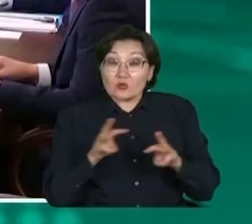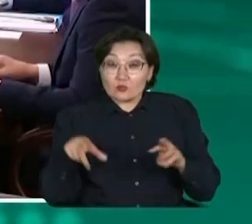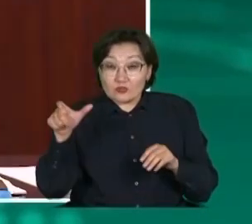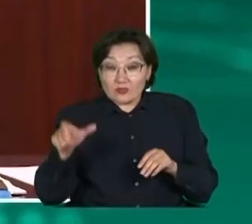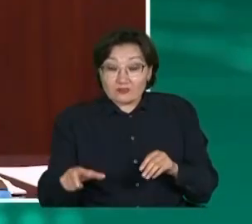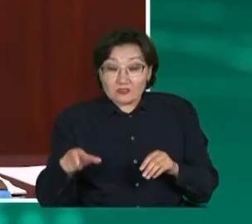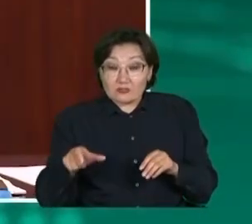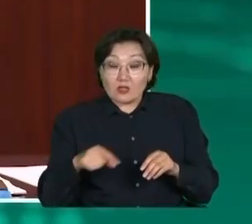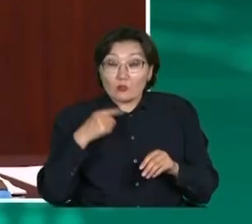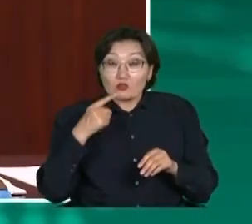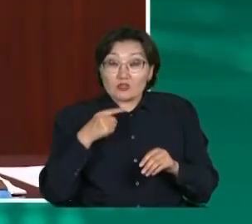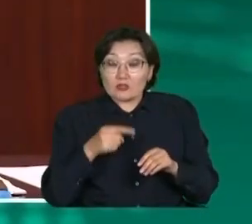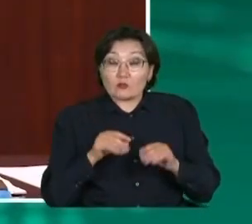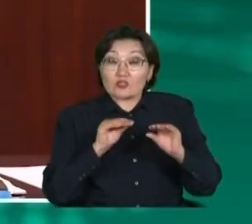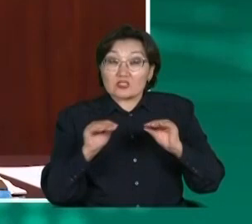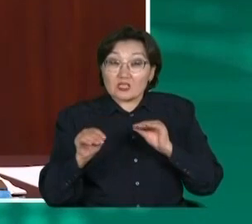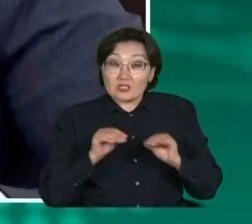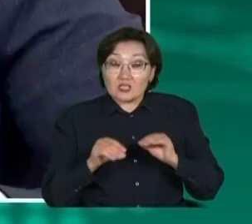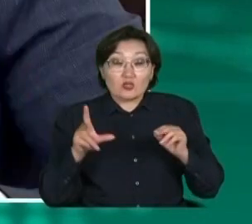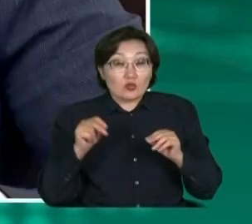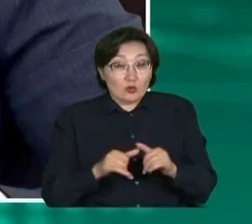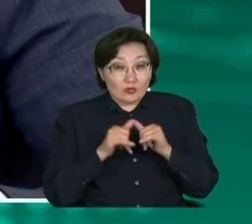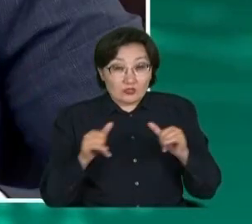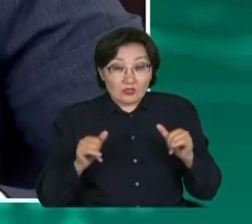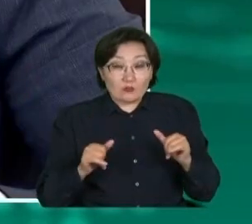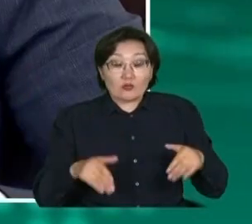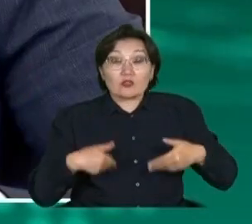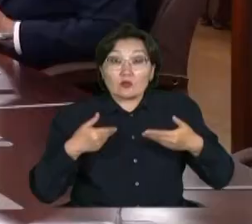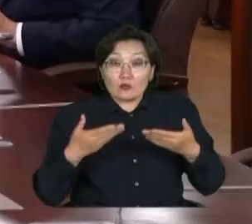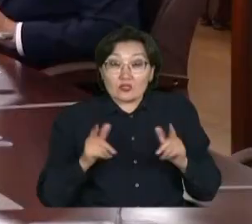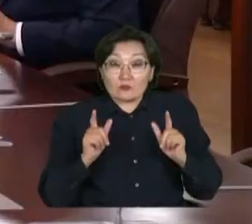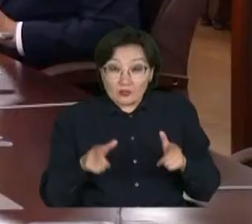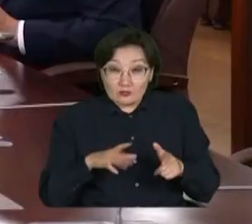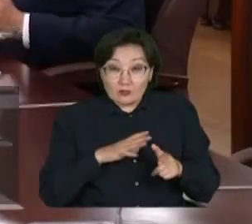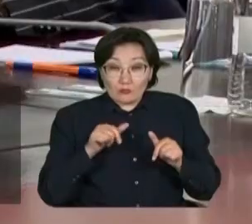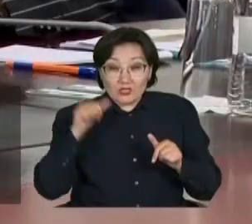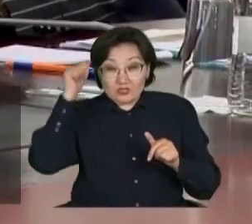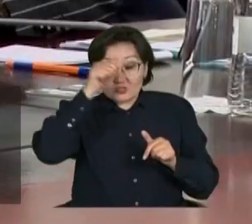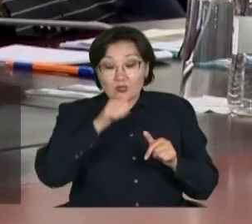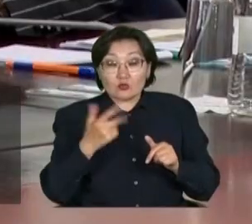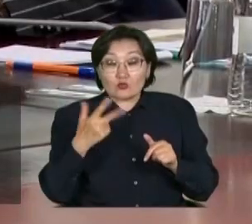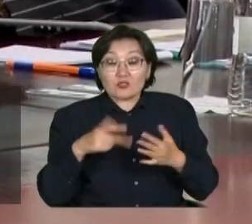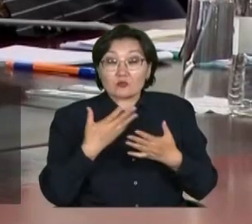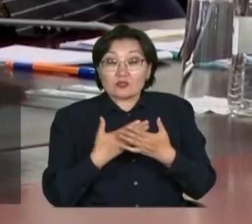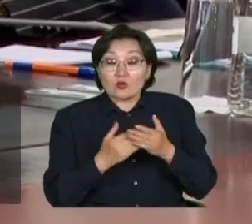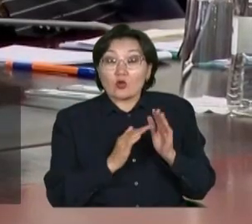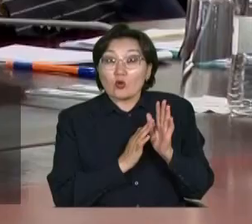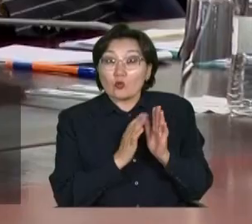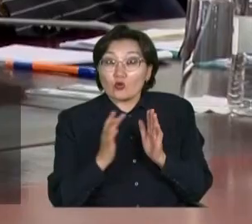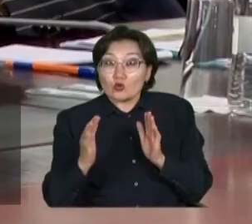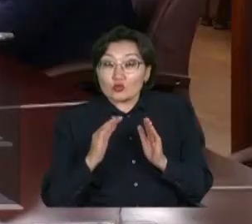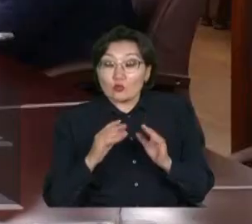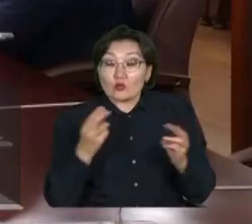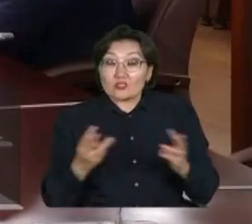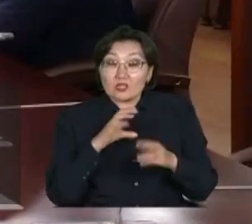Ерлан Нысанбаев айтқан құрылғылардың санын көбейту бастамасын қолдады. Биылдың өзінде 30-ға жуық орман өрті